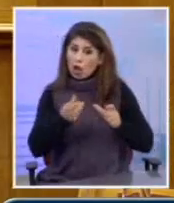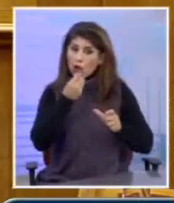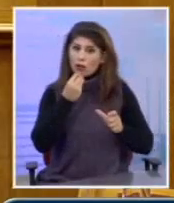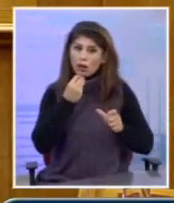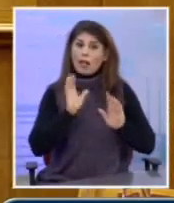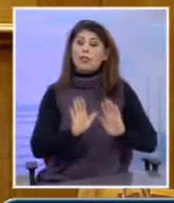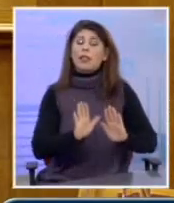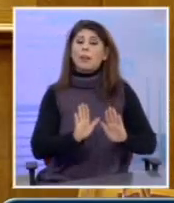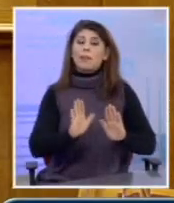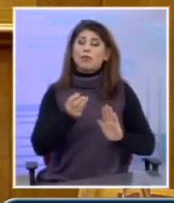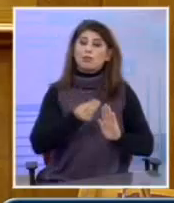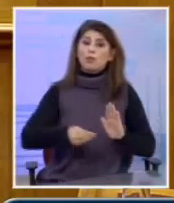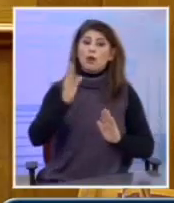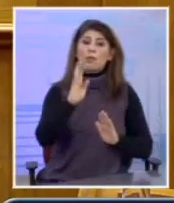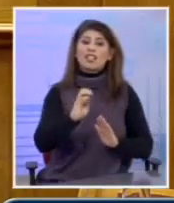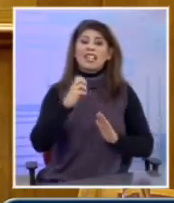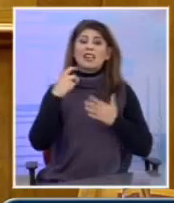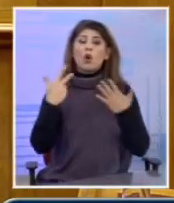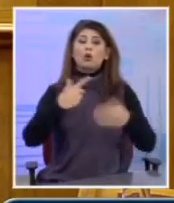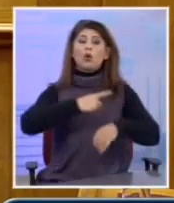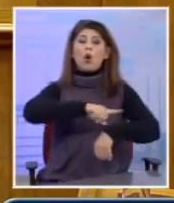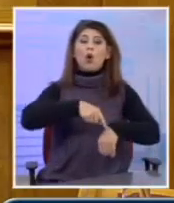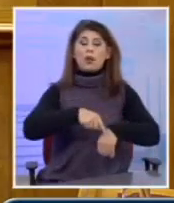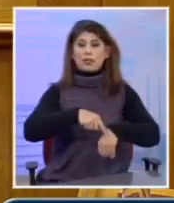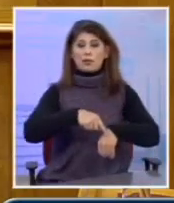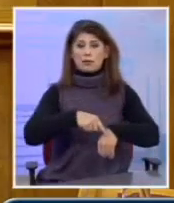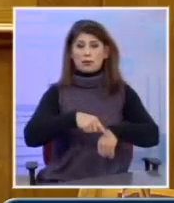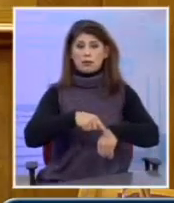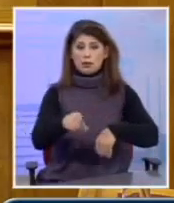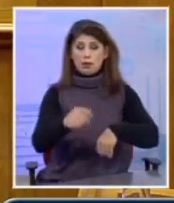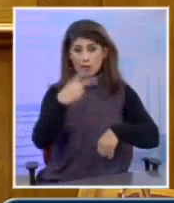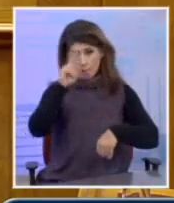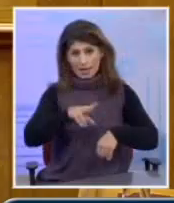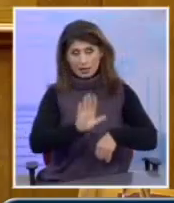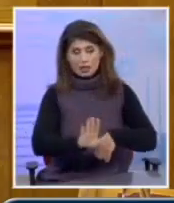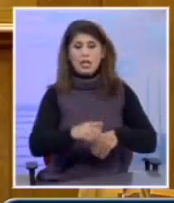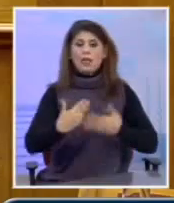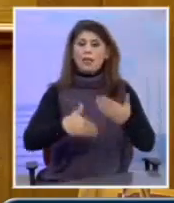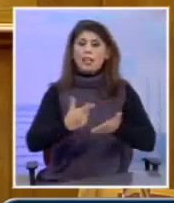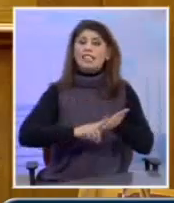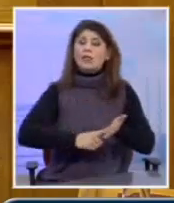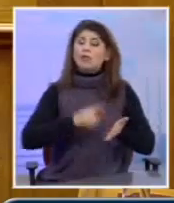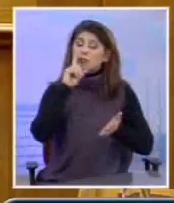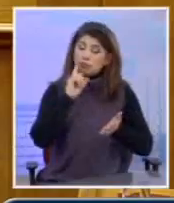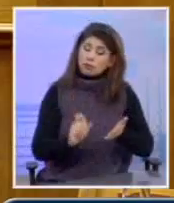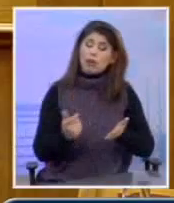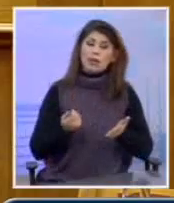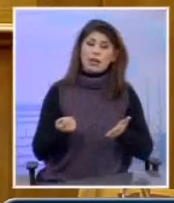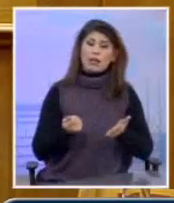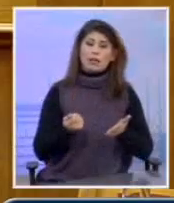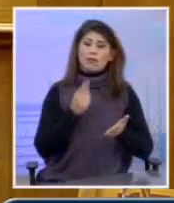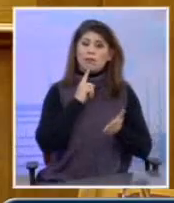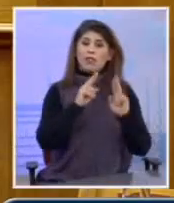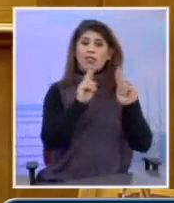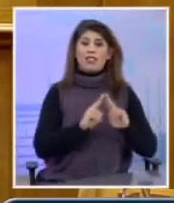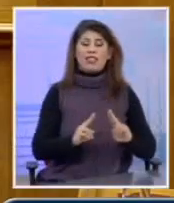μένουν παραπάνω από 48 ώρες και θα γίνεται διαδικασία της ταυτοποίησης, όπως έχουμε υποχρέωση να κάνουμε σύμφωνα με τις